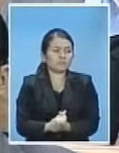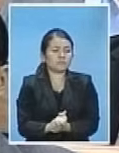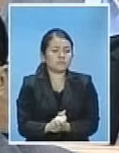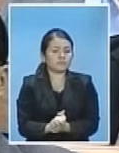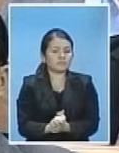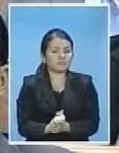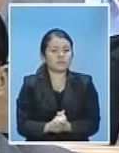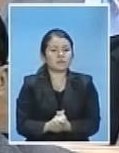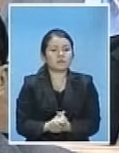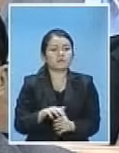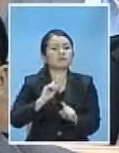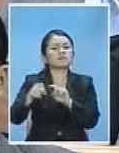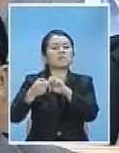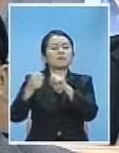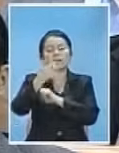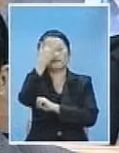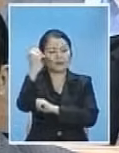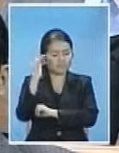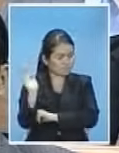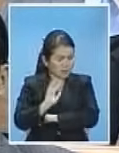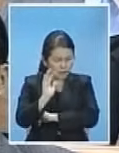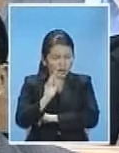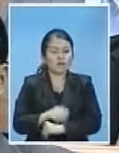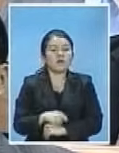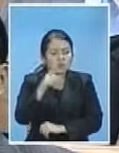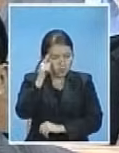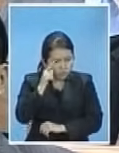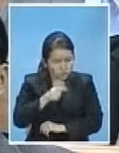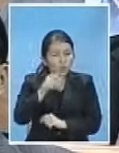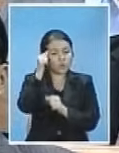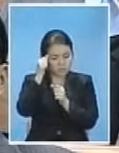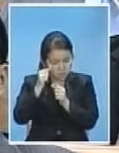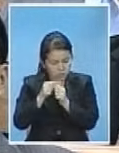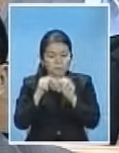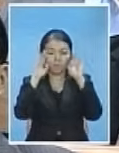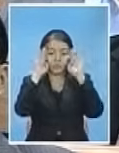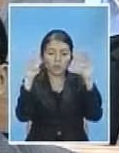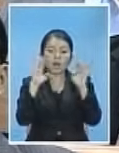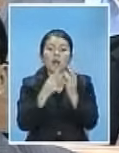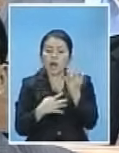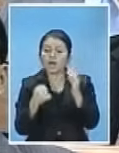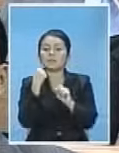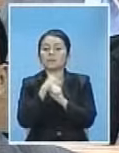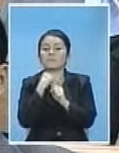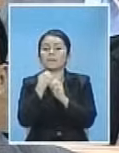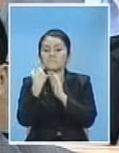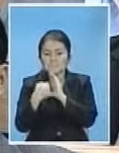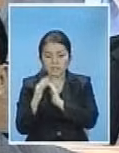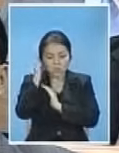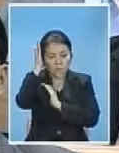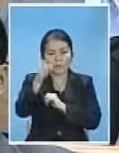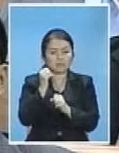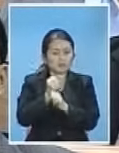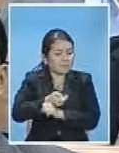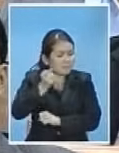อกว่าไอ้แล้วก็แล้วลืมไปไม่ได้ฮะแต่เราจำไว้เพื่อว่าอะไรที่เป็นข้อผิดพลาดเราจะไม่ทำซ้ำ